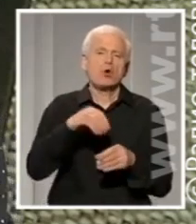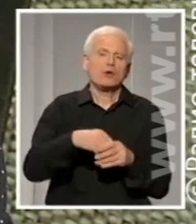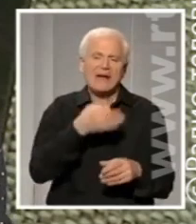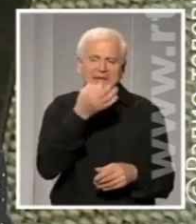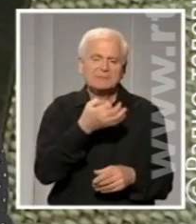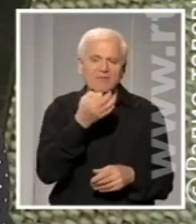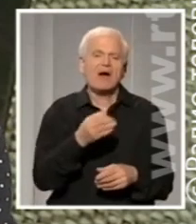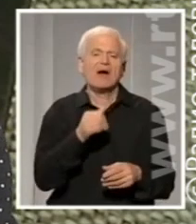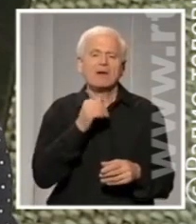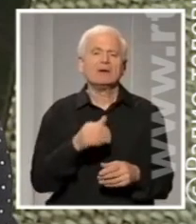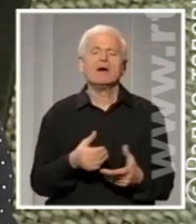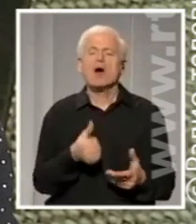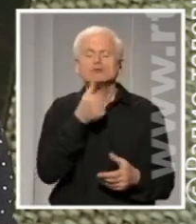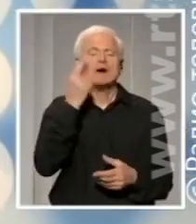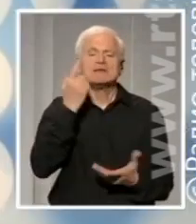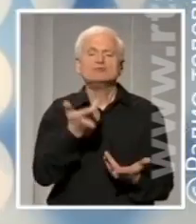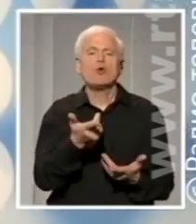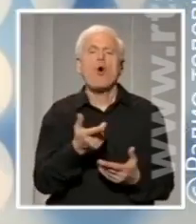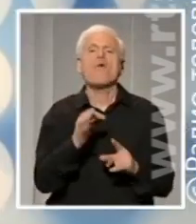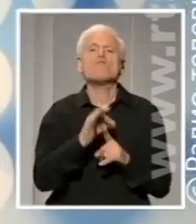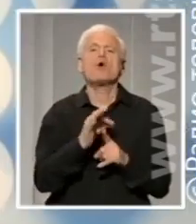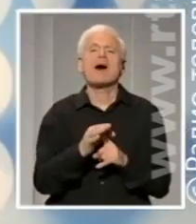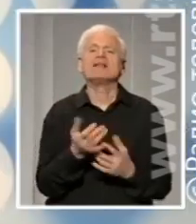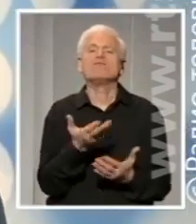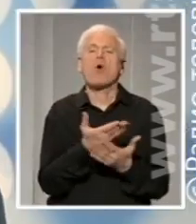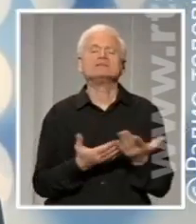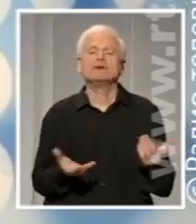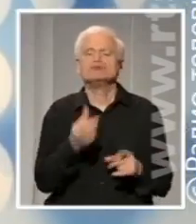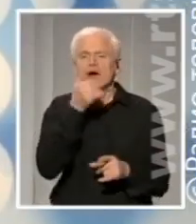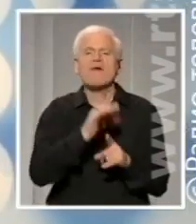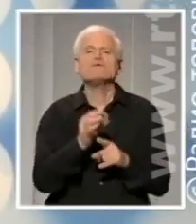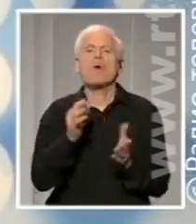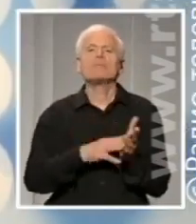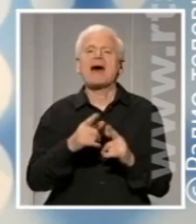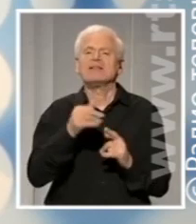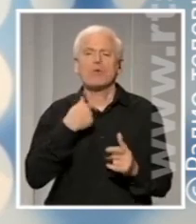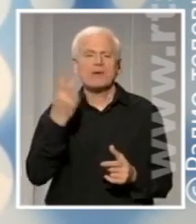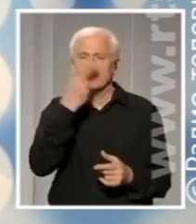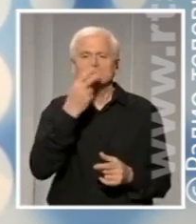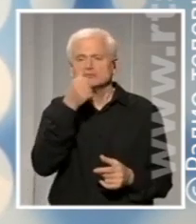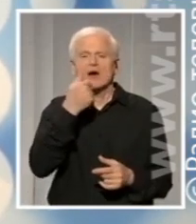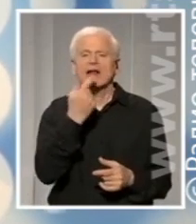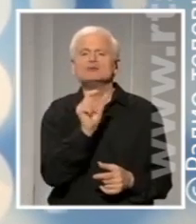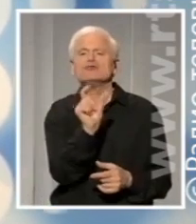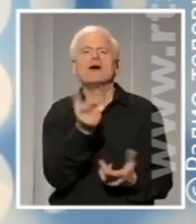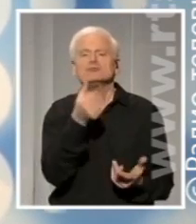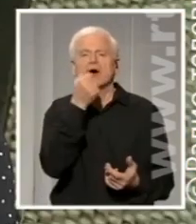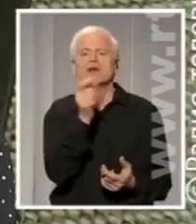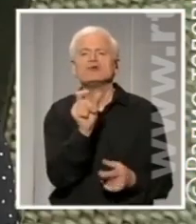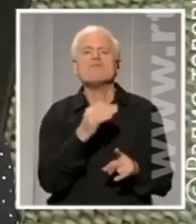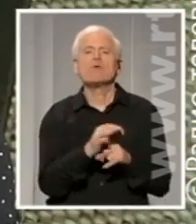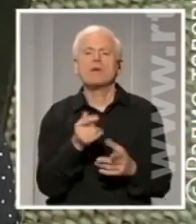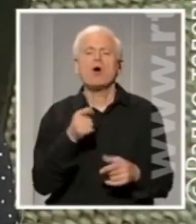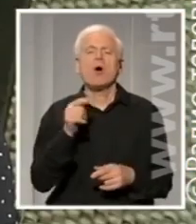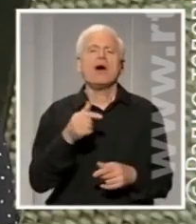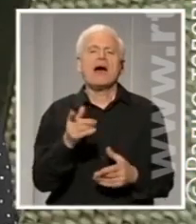ali nakon pruženih informacija. A šta znači konkretno to formativno? Šta znači to za nas koji nismo upućeni baš u terminologiju? Šta znači formativno ocenjivanje? Pa da vi